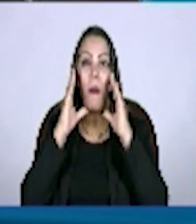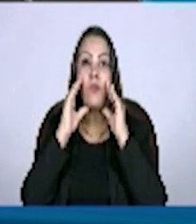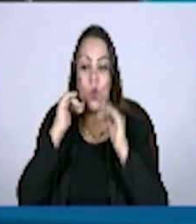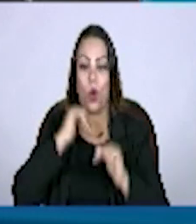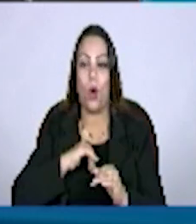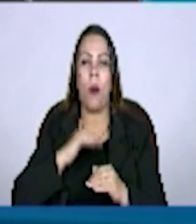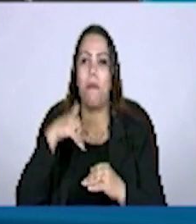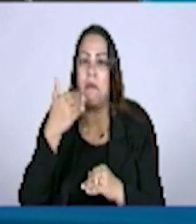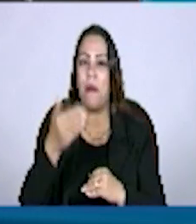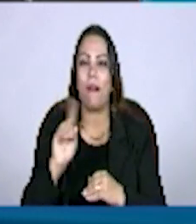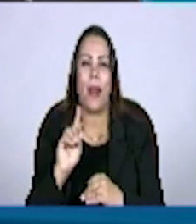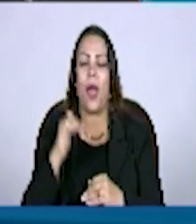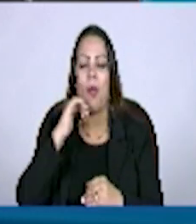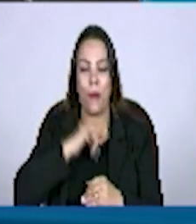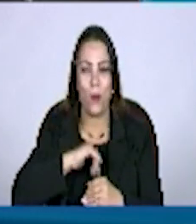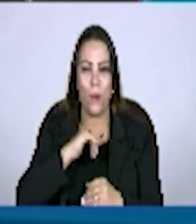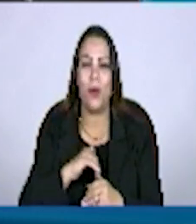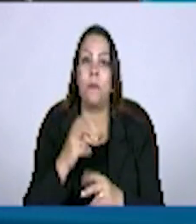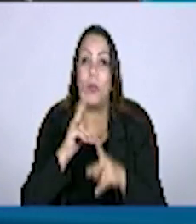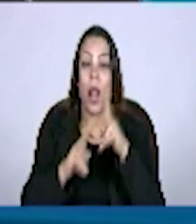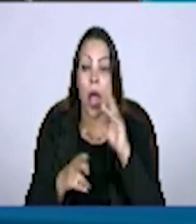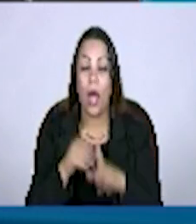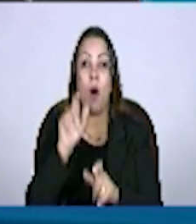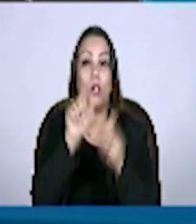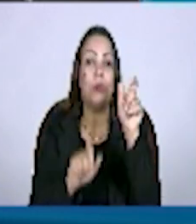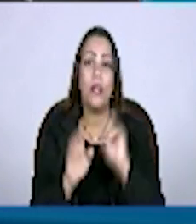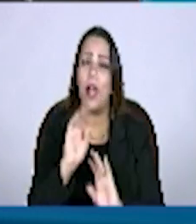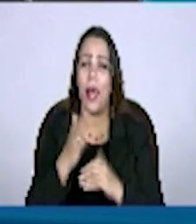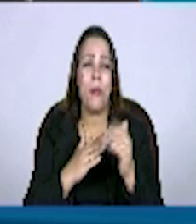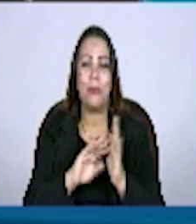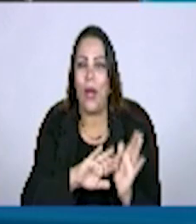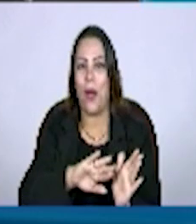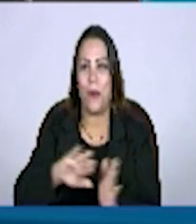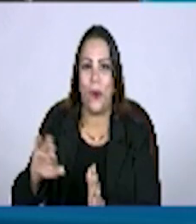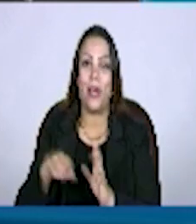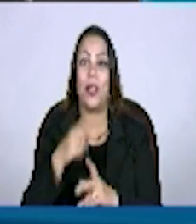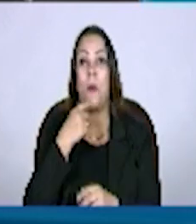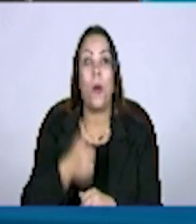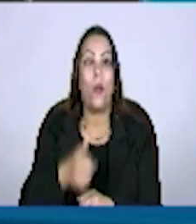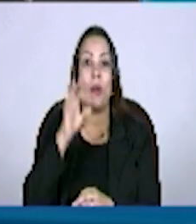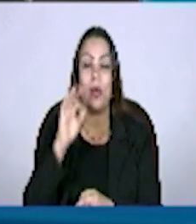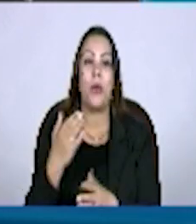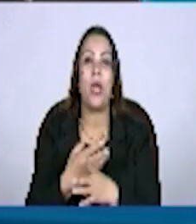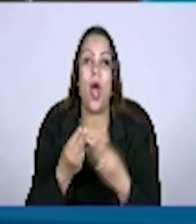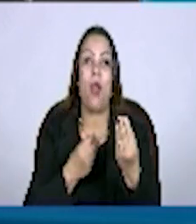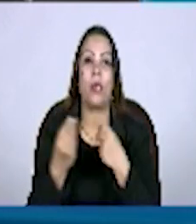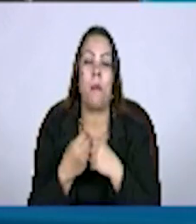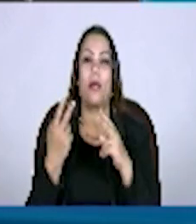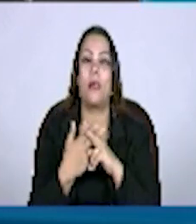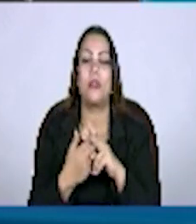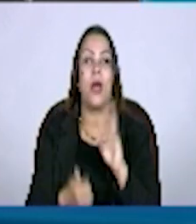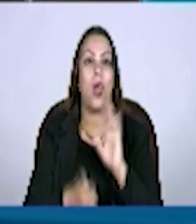السعاده في اعماقك وليس في الاشياء ولا في الاشخاص اللي انت بتتعامل معاهم طبعا كويس جدا ان انا يبقى علاقتي بالاخرين